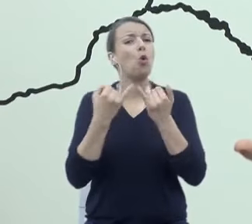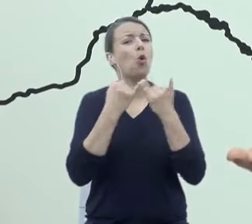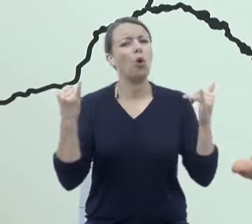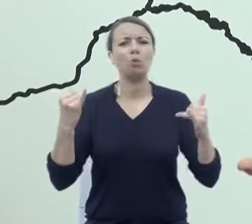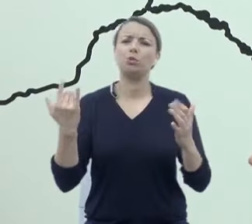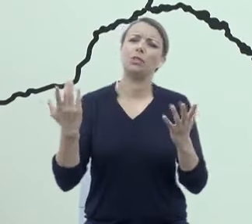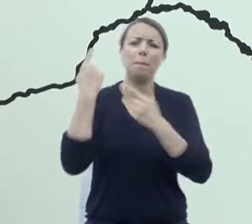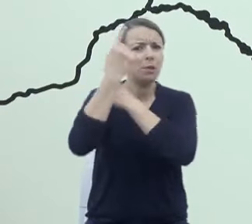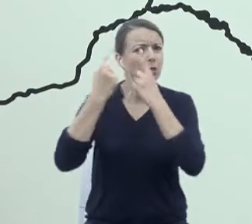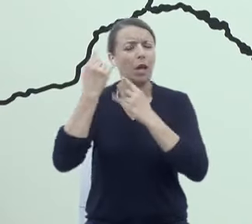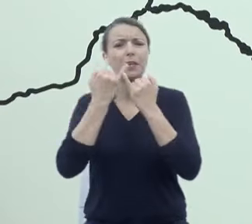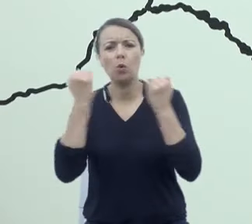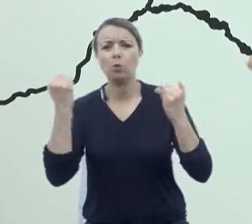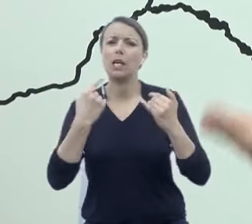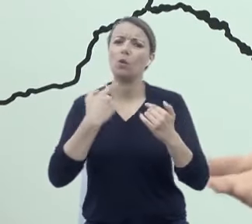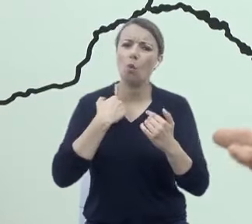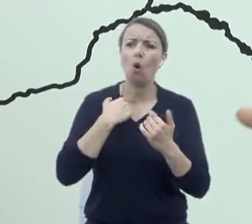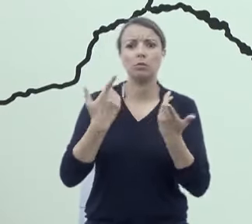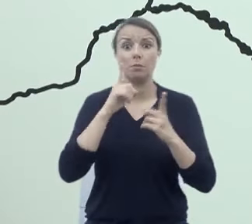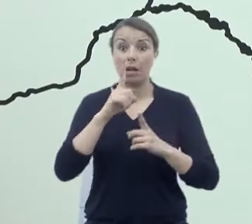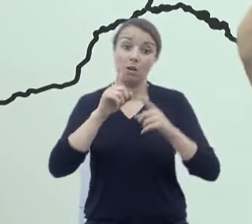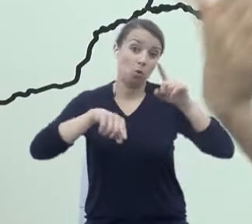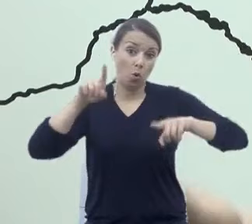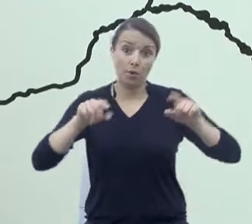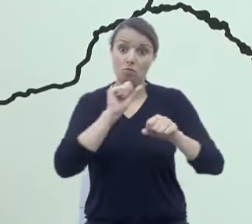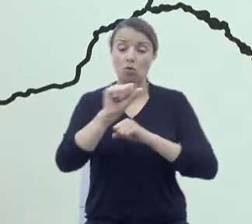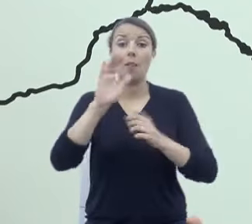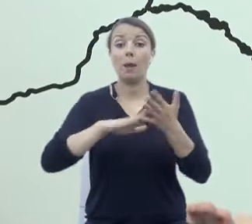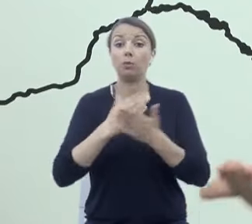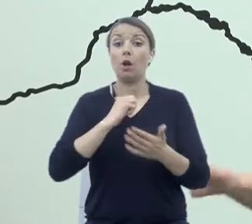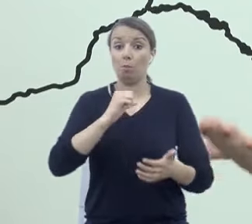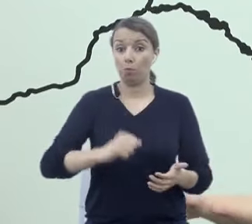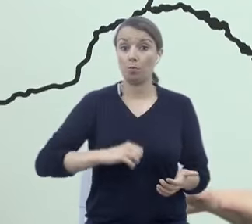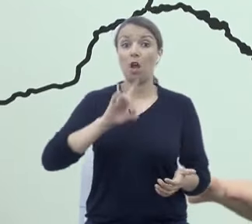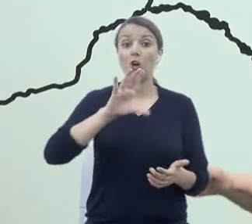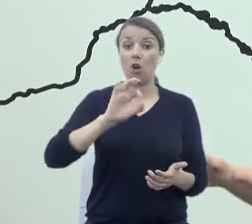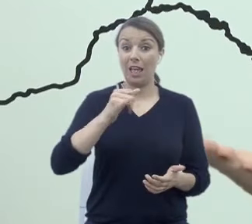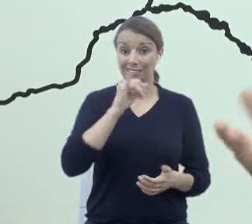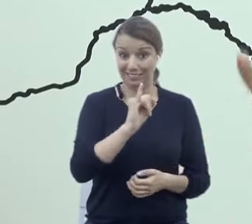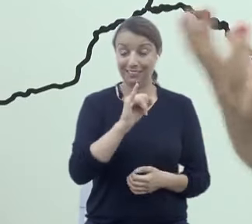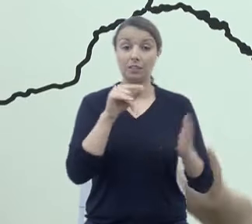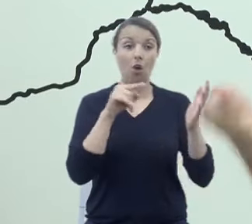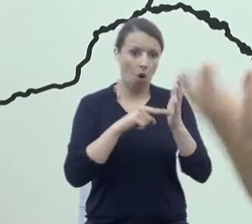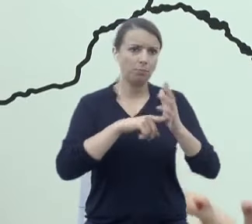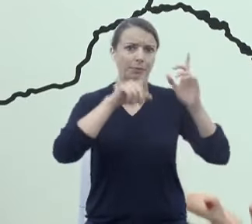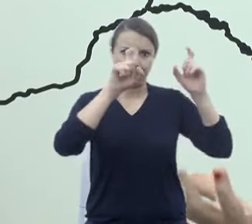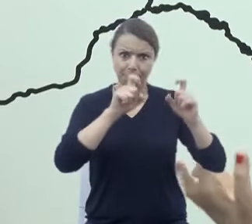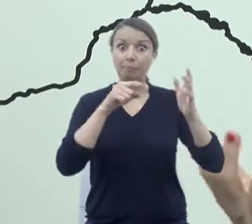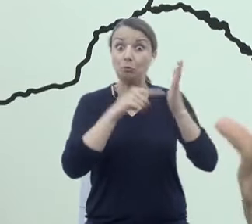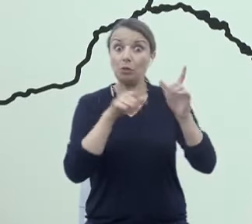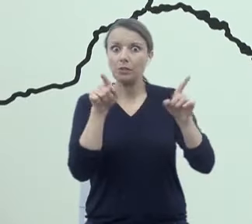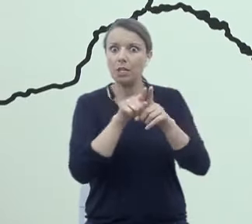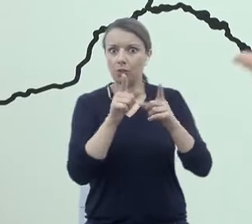są... Burmistrz Godlewski, który jak gdyby inicjuje tą postawę, też jest stamtąd, jak gdyby jest w tej